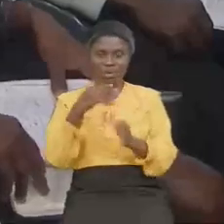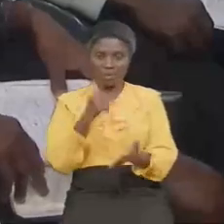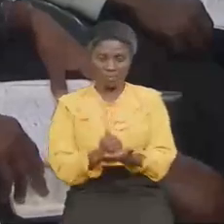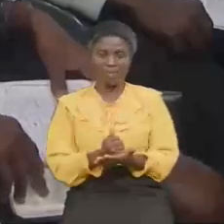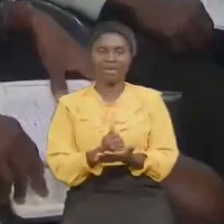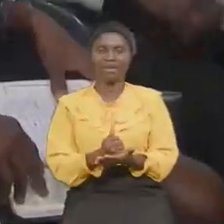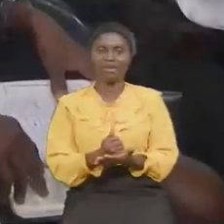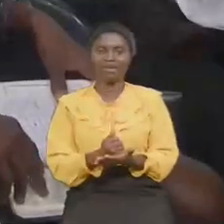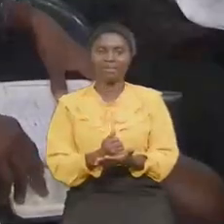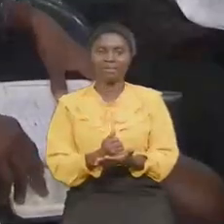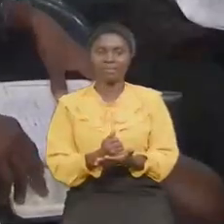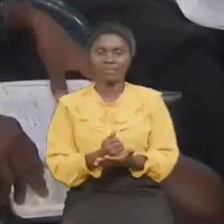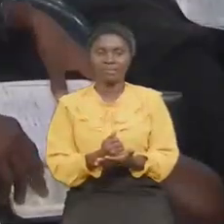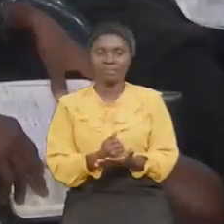nous.